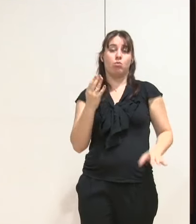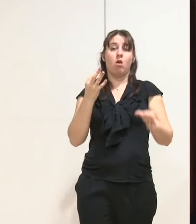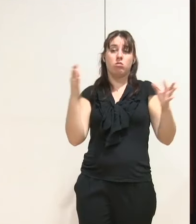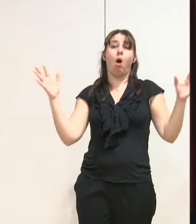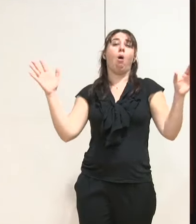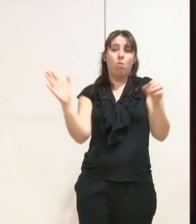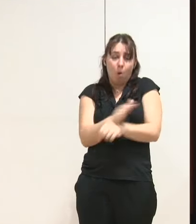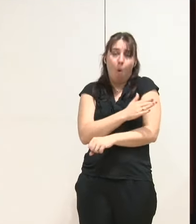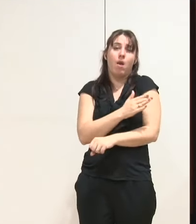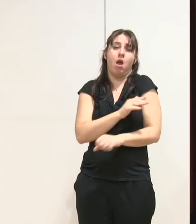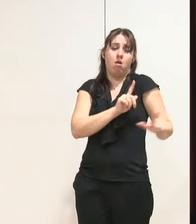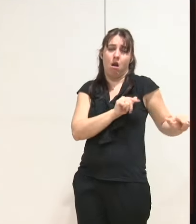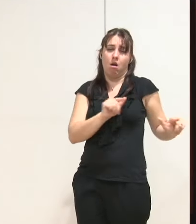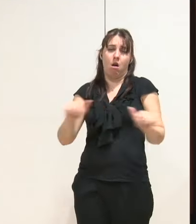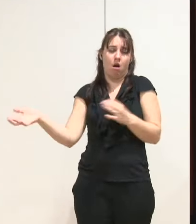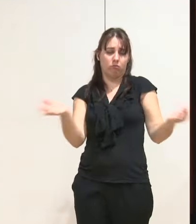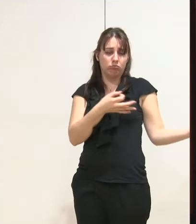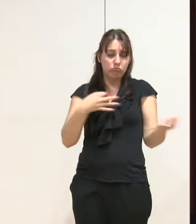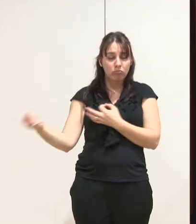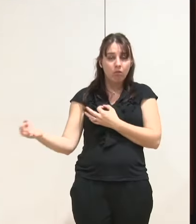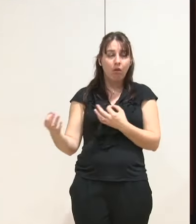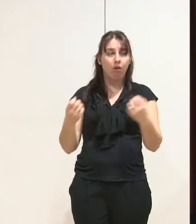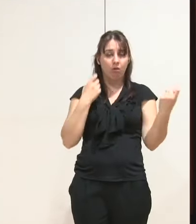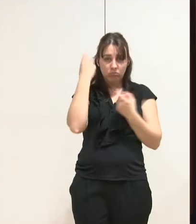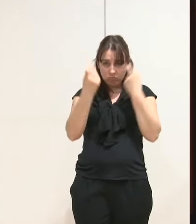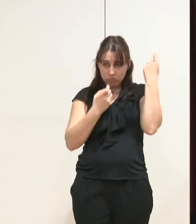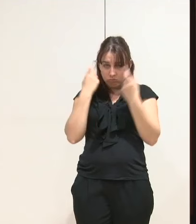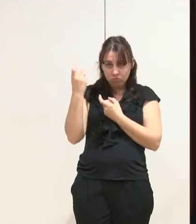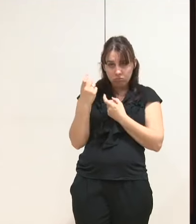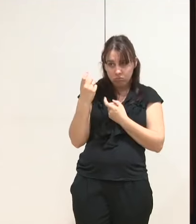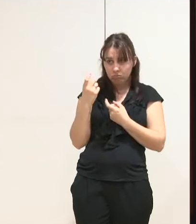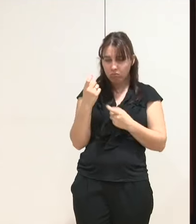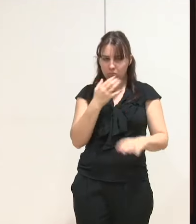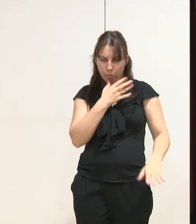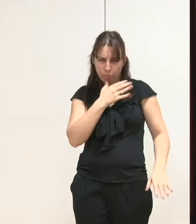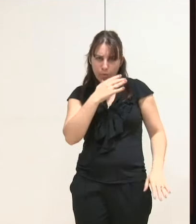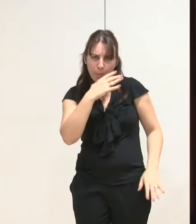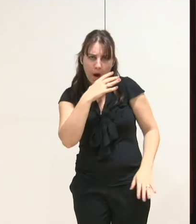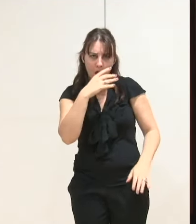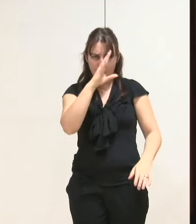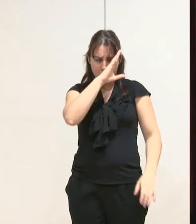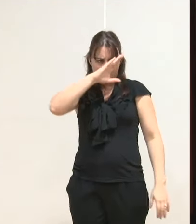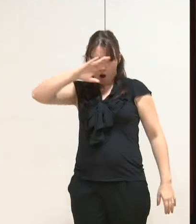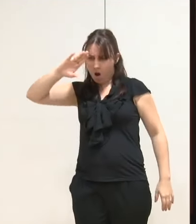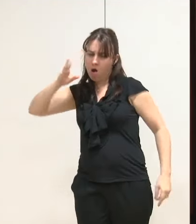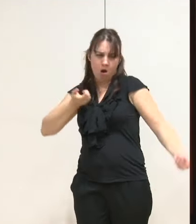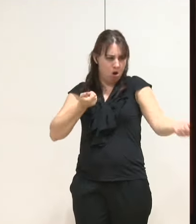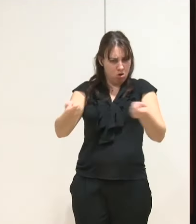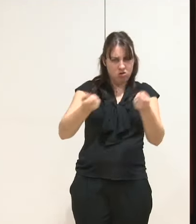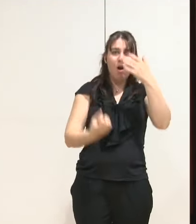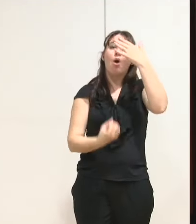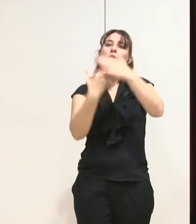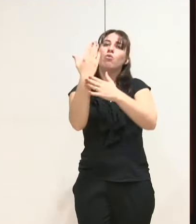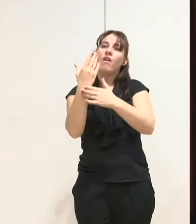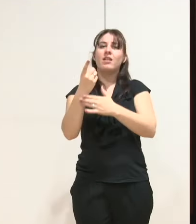complet il paraît difficilement envisageable de conduire l'ensemble des tâches qui seront attendu de cette nouvelle direction